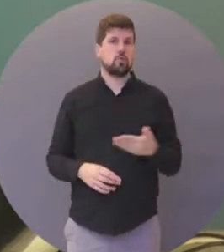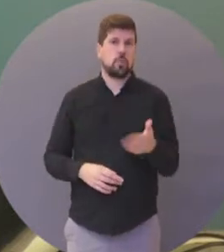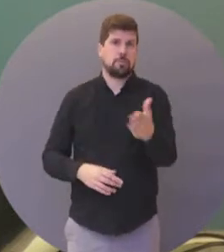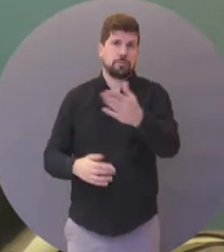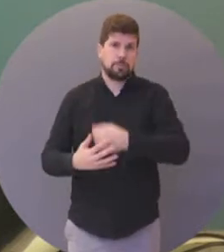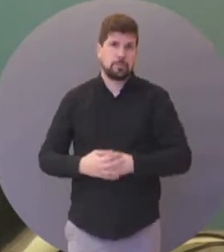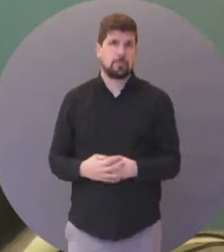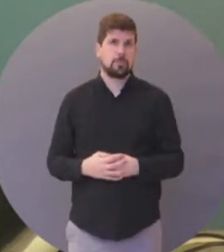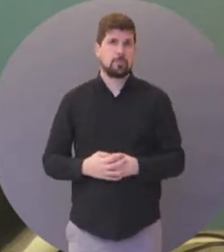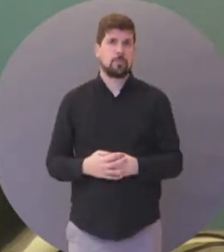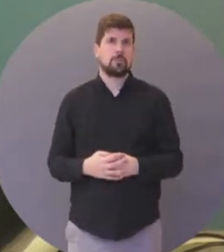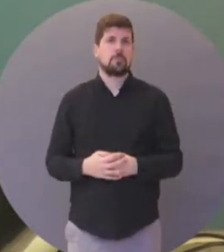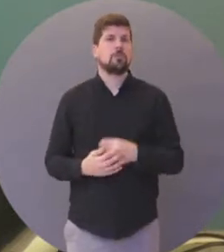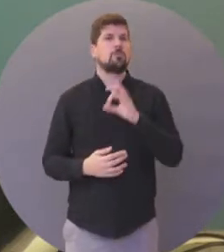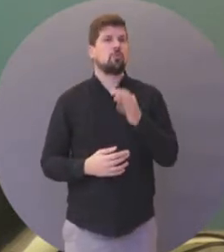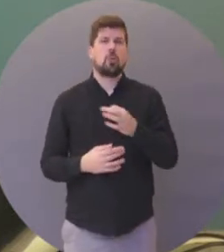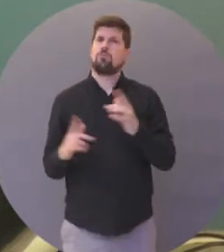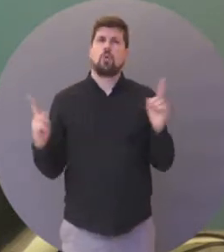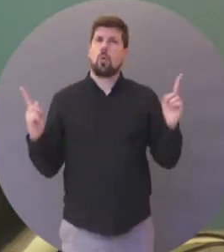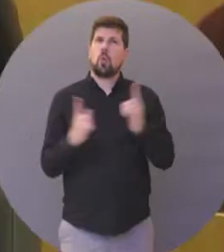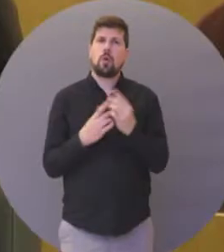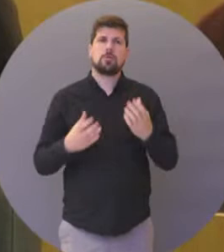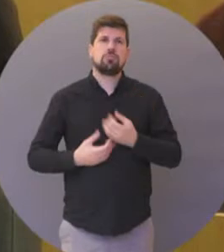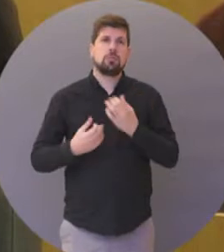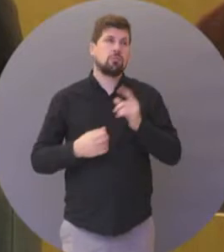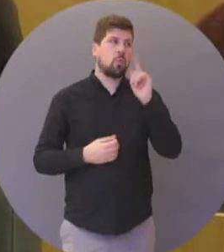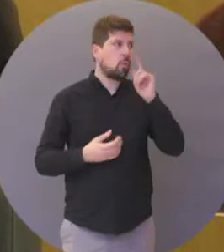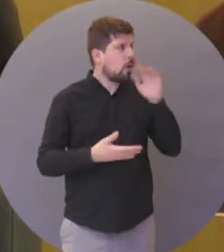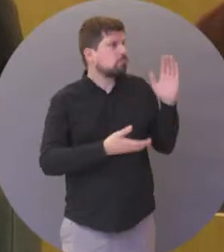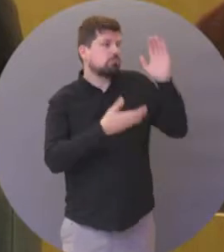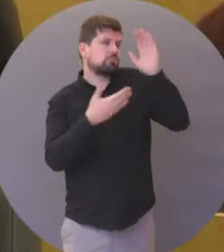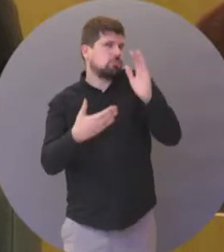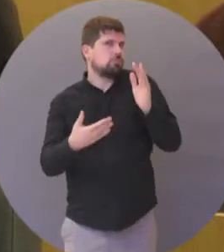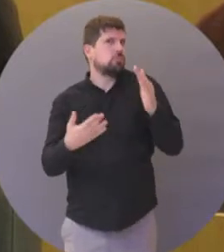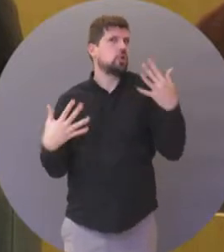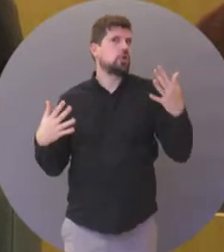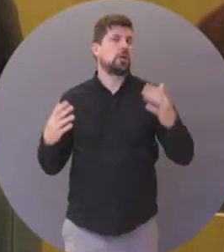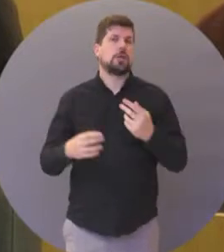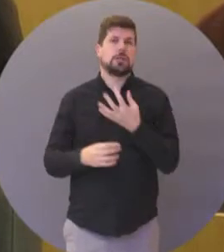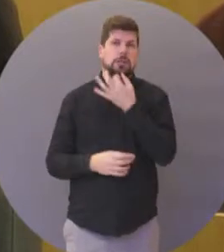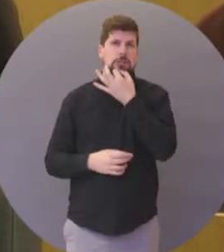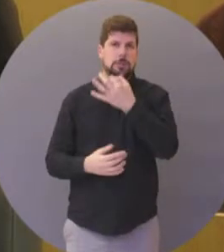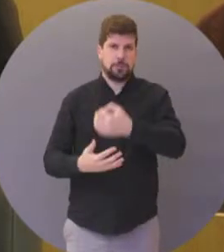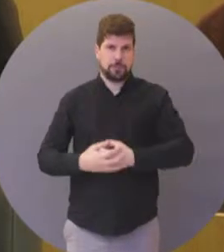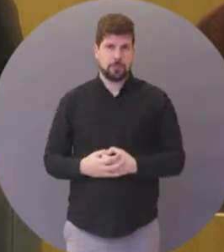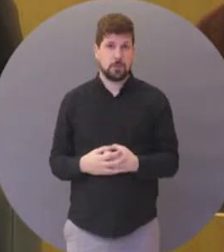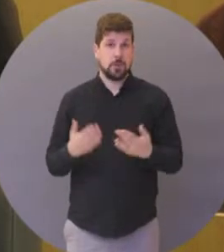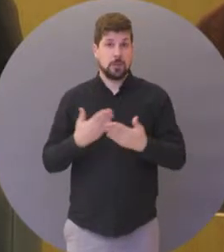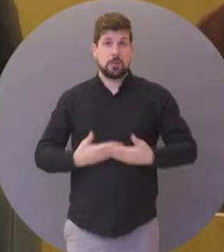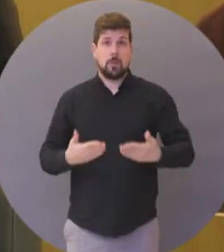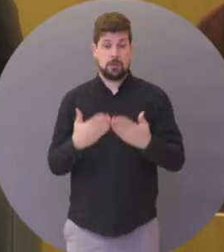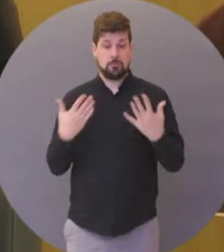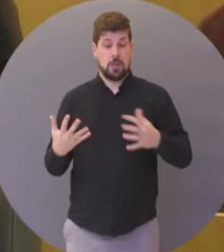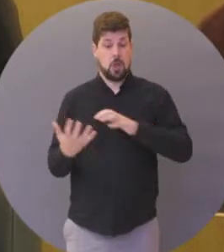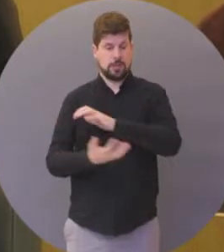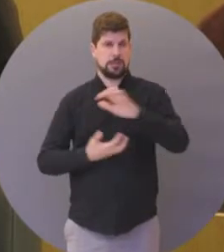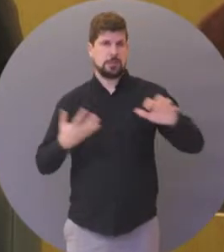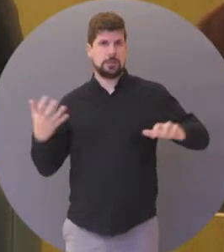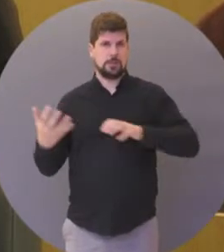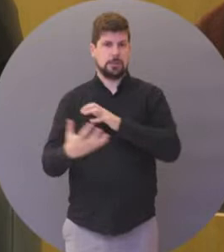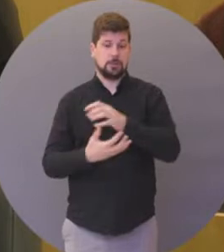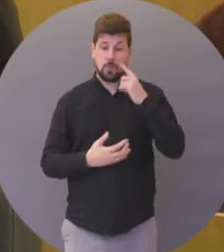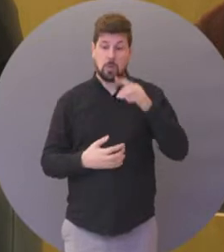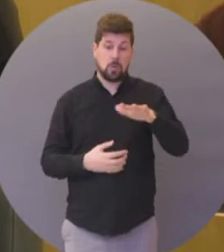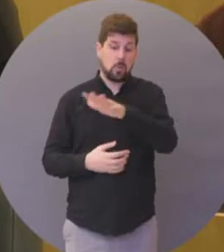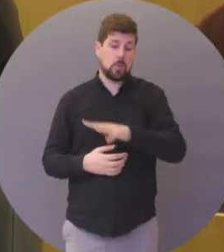oui merci très rapidement parce que beaucoup a déjà été dit la situation de crise actuelle qui affecte nos habitants et